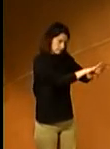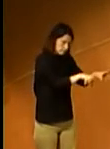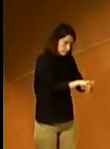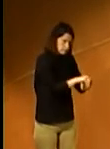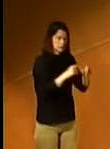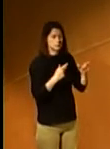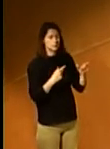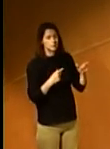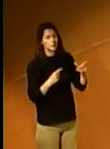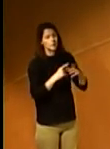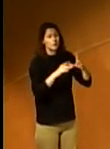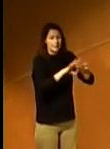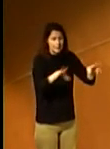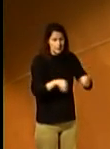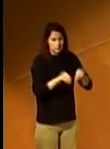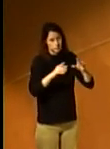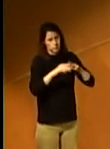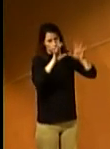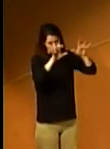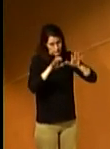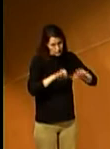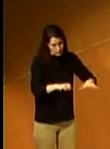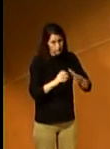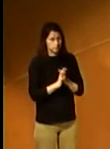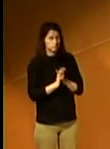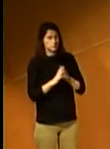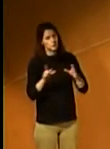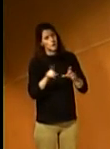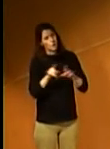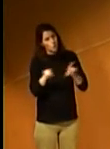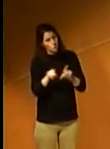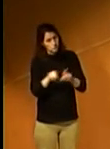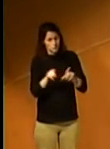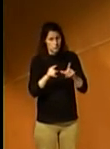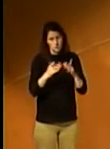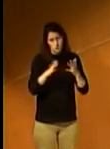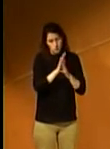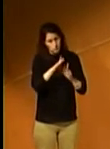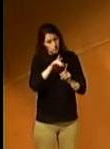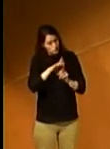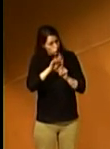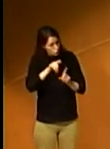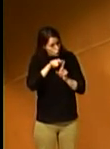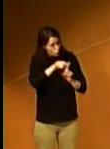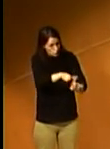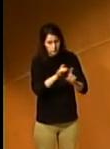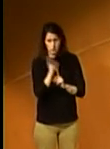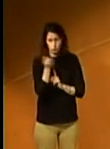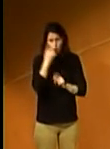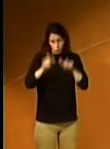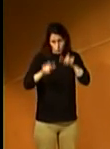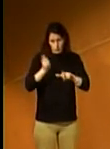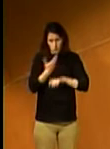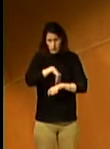administrative du lycée. Il y a aussi tout le suivi, toutes les personnes qui sont chargées du